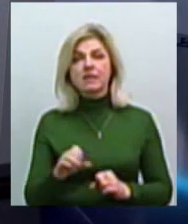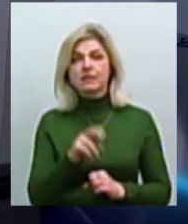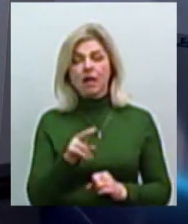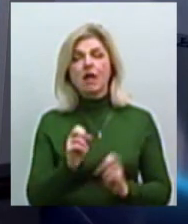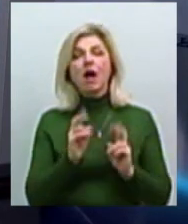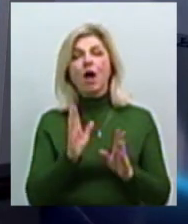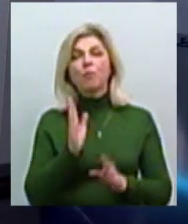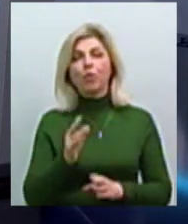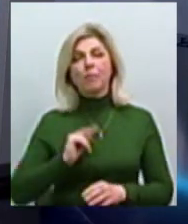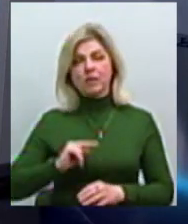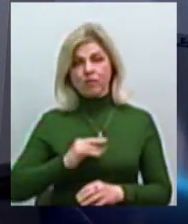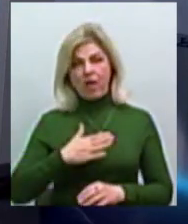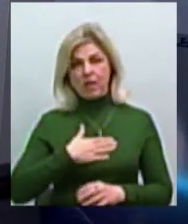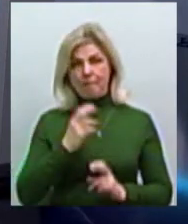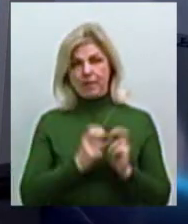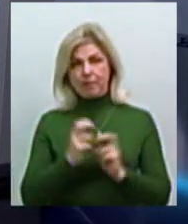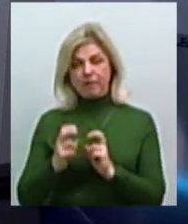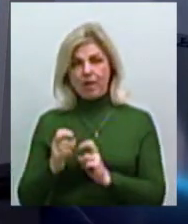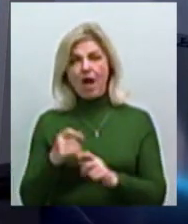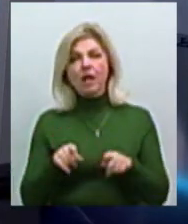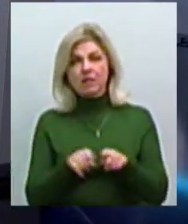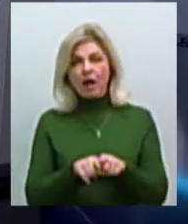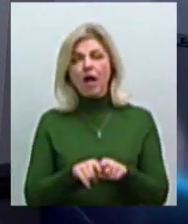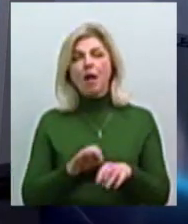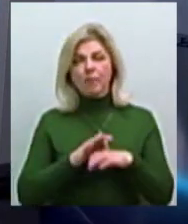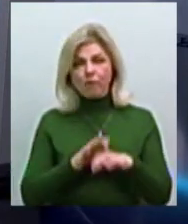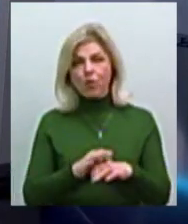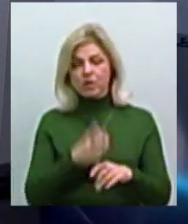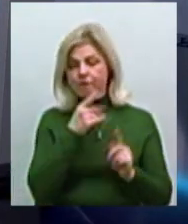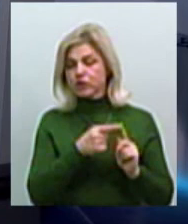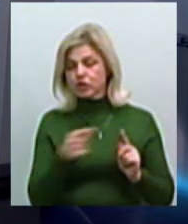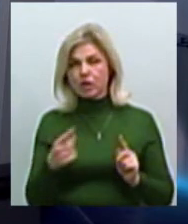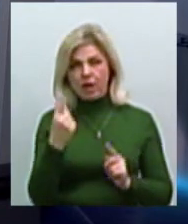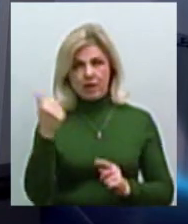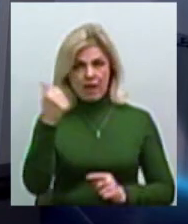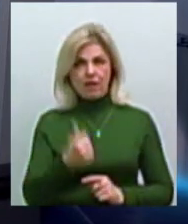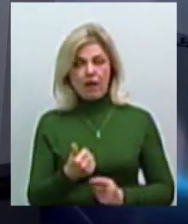наші підприємства? А таке відбувається протягом неділі, допустимо.